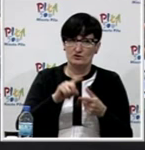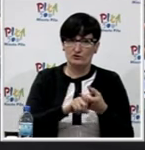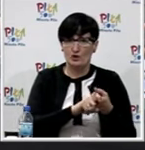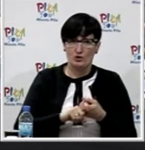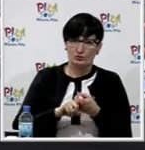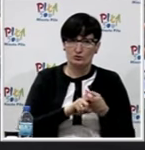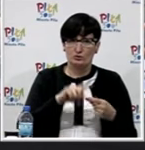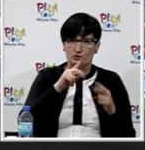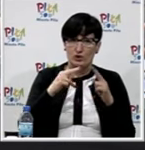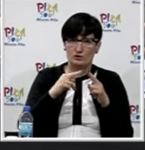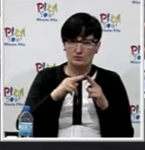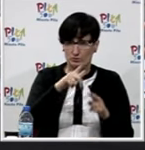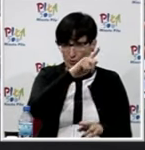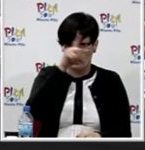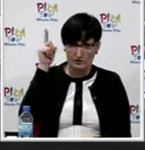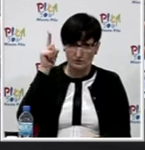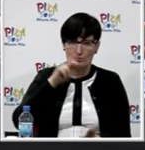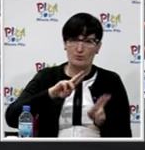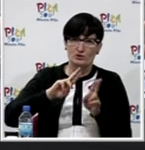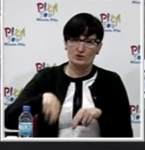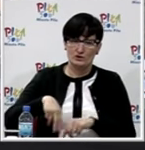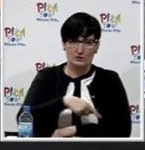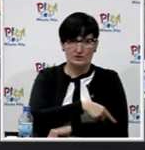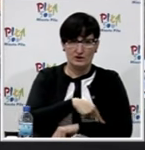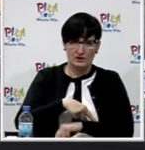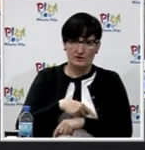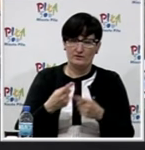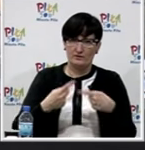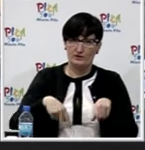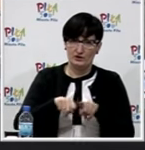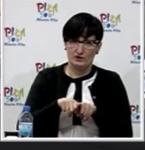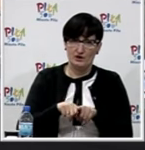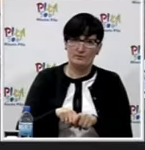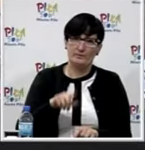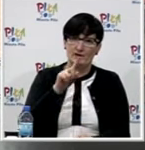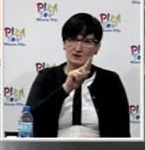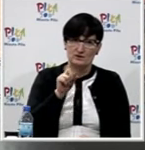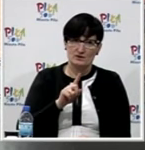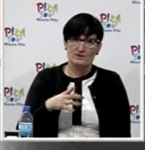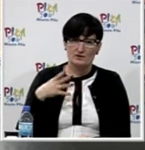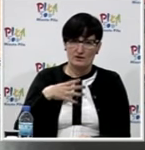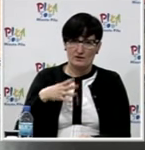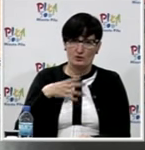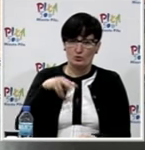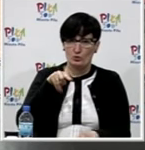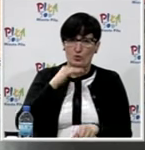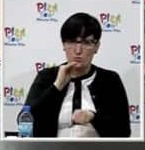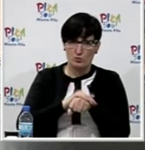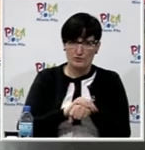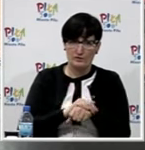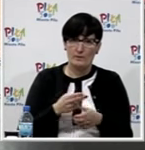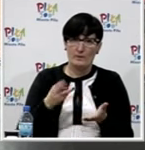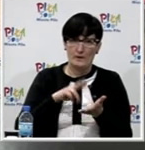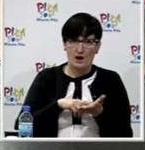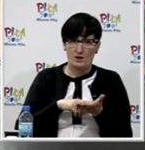konsultacjami społecznymi. Pozostały zakres zmian wynika przede wszystkim z zawartych już umów na przedsięwzięcia